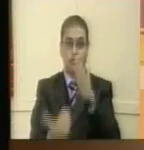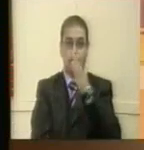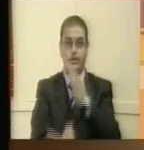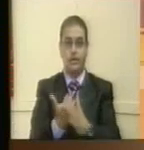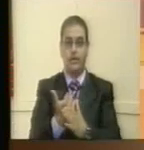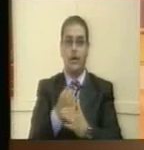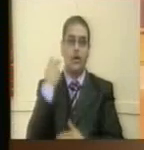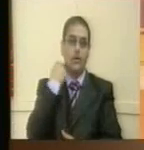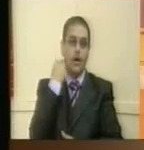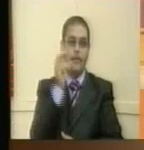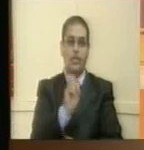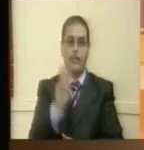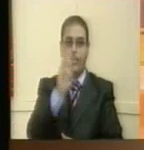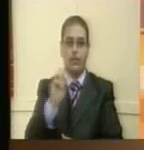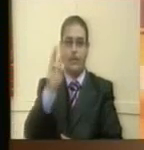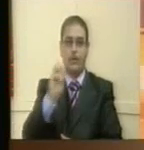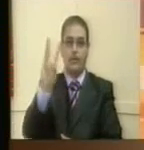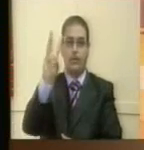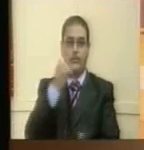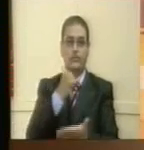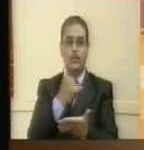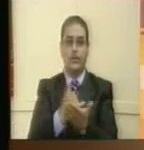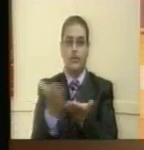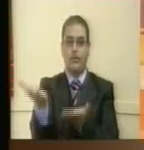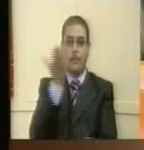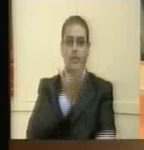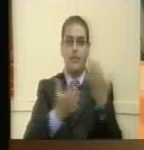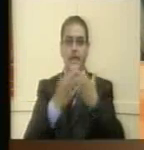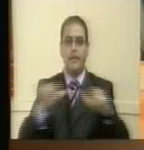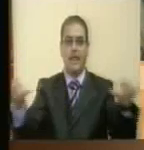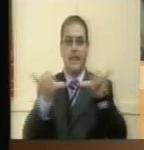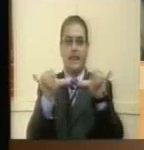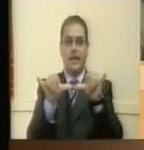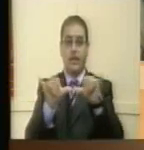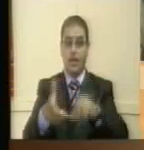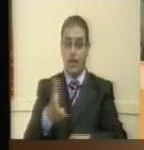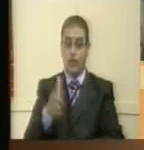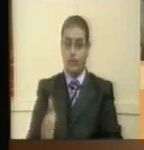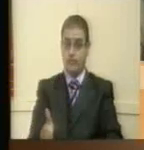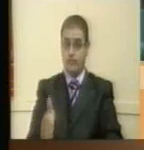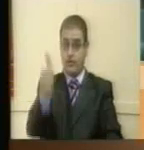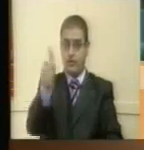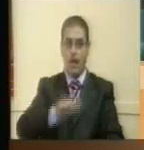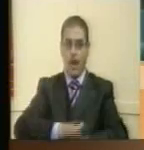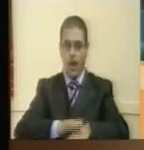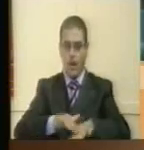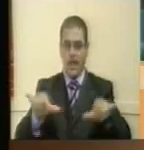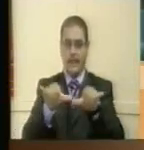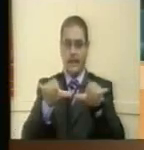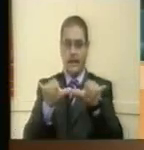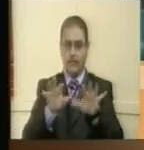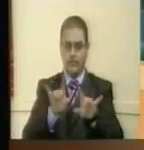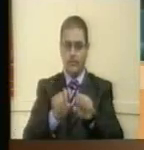الإلكترونية لوحدة تنسيق القبول الموحد التي من خلالها يستطيع طلبة الثانوية العامة الناجحون لهذا العام التقدم من خلال